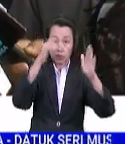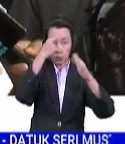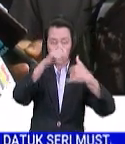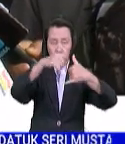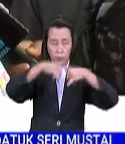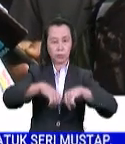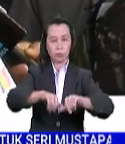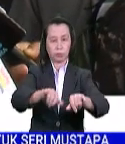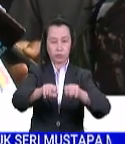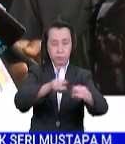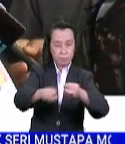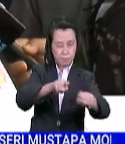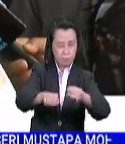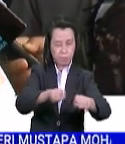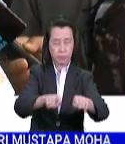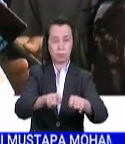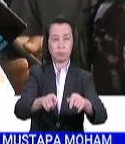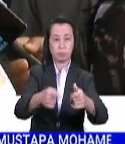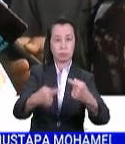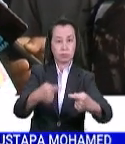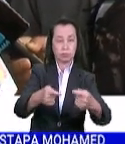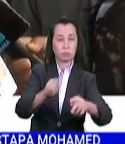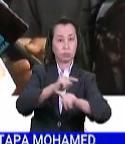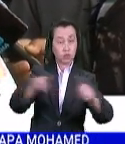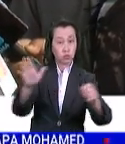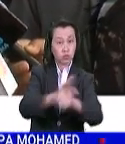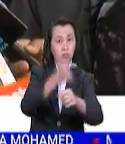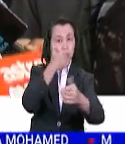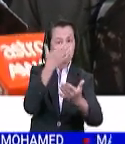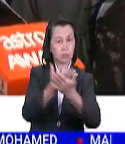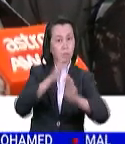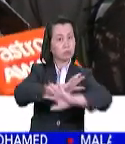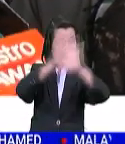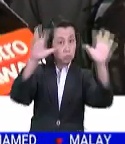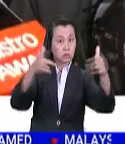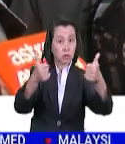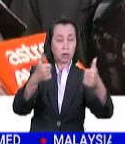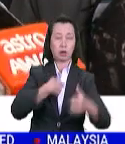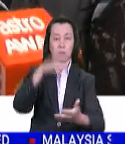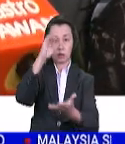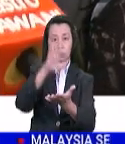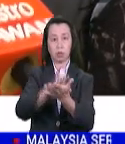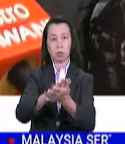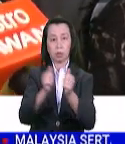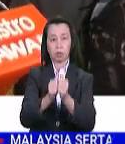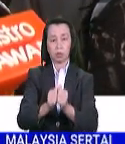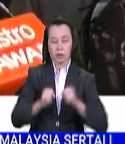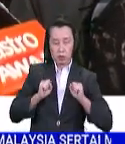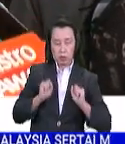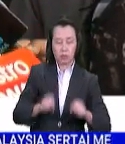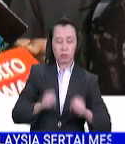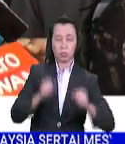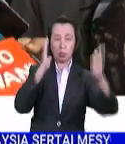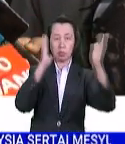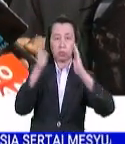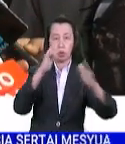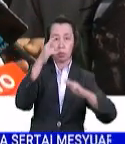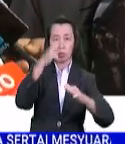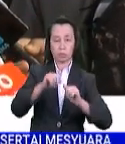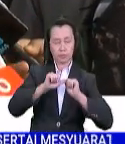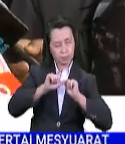eh kompetitif itu cukup cerah dan saya yakin dengan kemampuan kita untuk